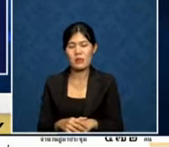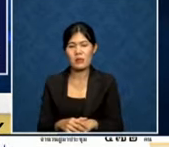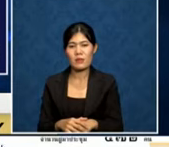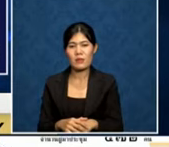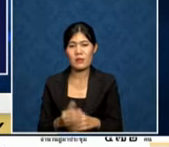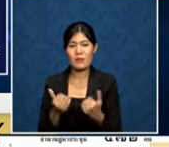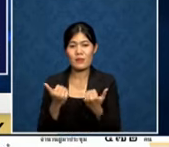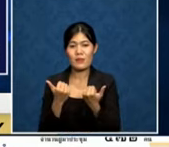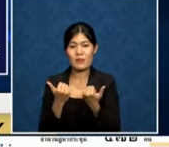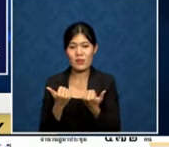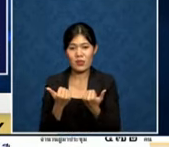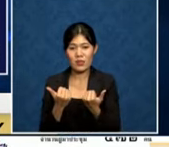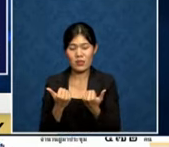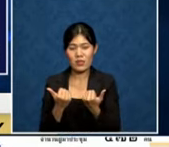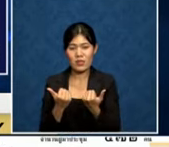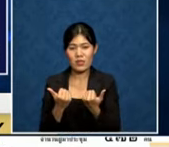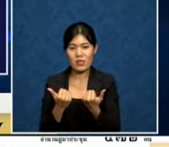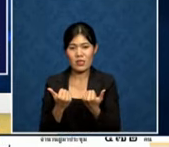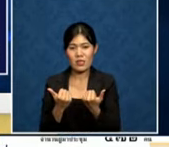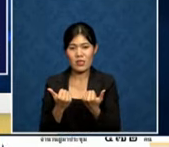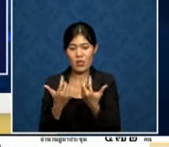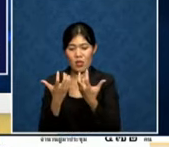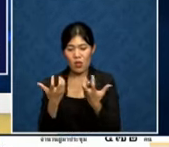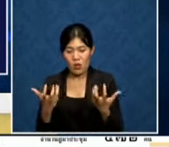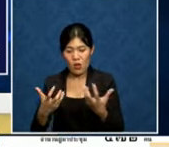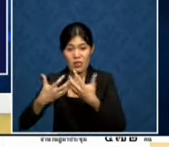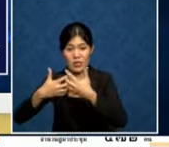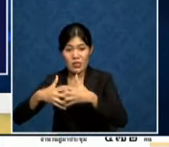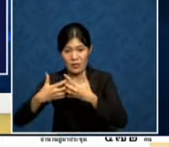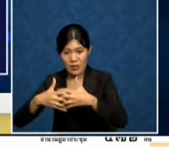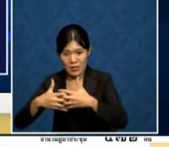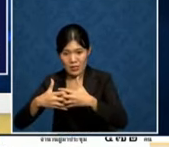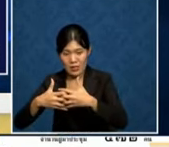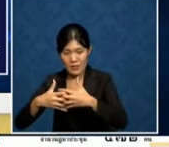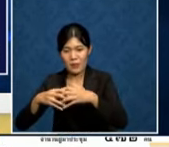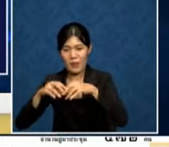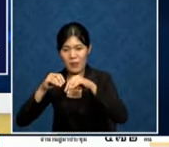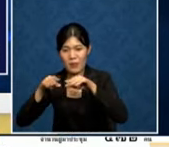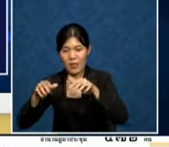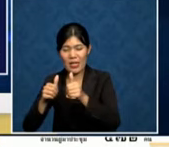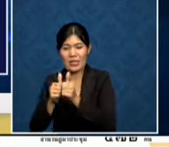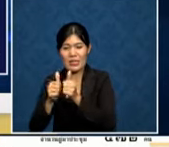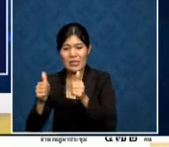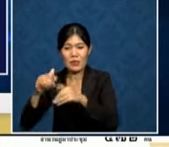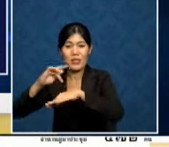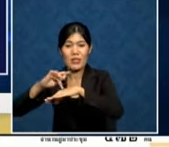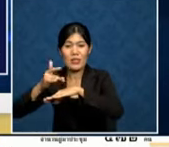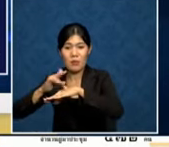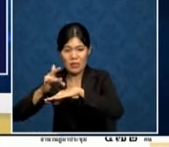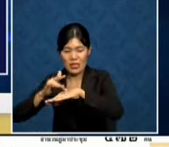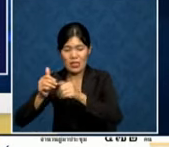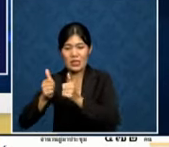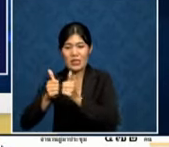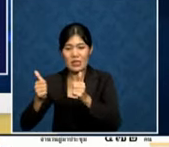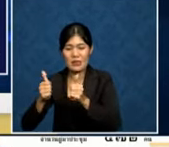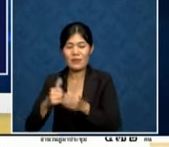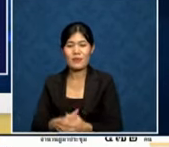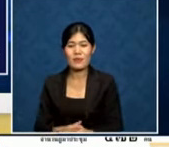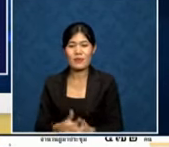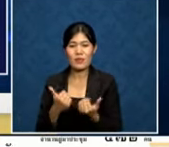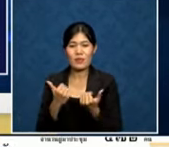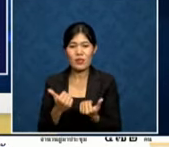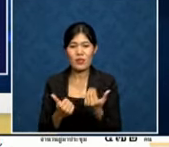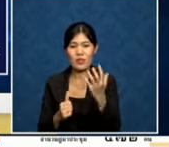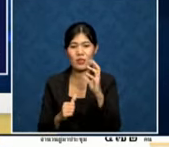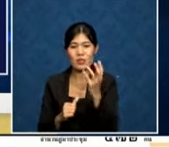อันใกล้ครับสินค้าที่ผลิตจากพลังงานสะอาดจะมีความได้เปรียบเป็นอย่างยิ่งครับพอสหภาพยุโรปประกาศกฎเกณฑ์เรื่อง